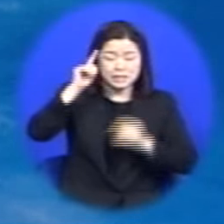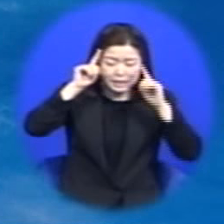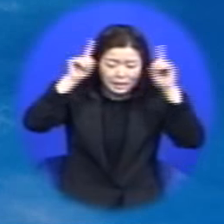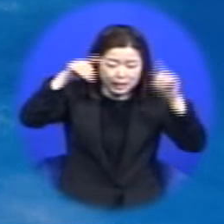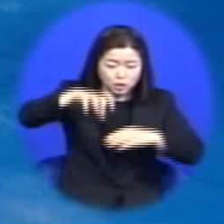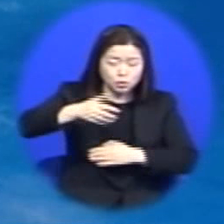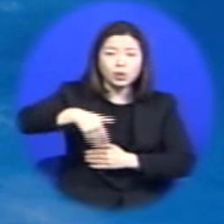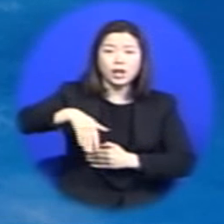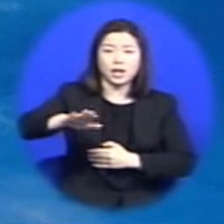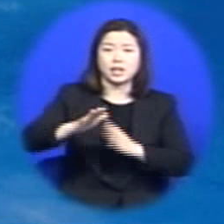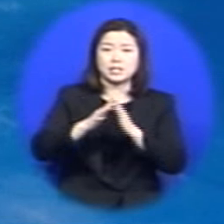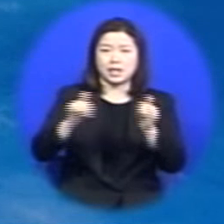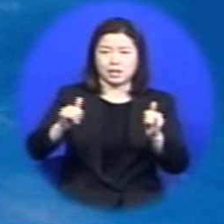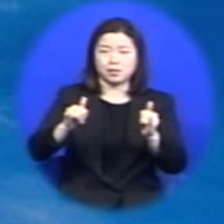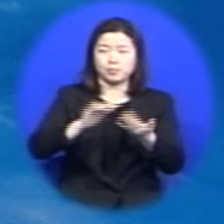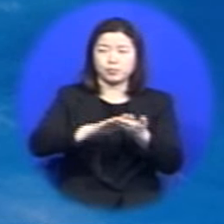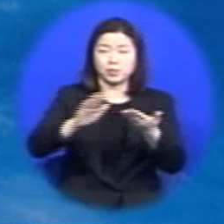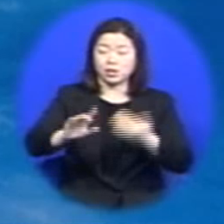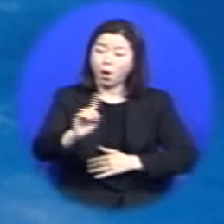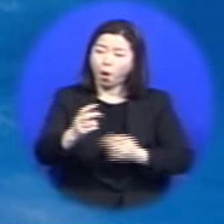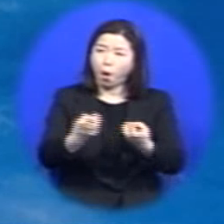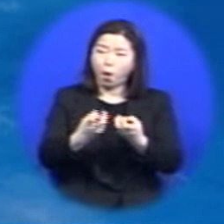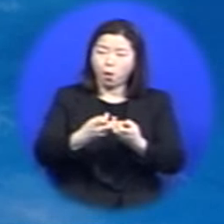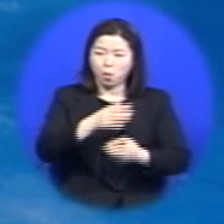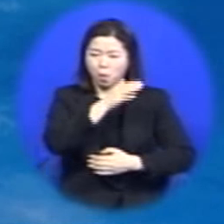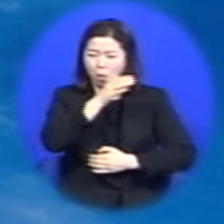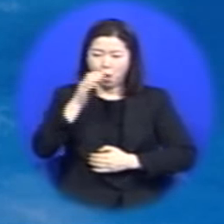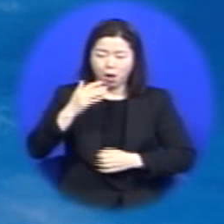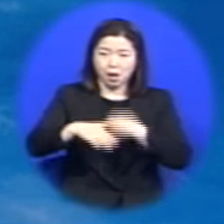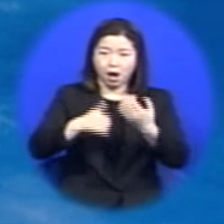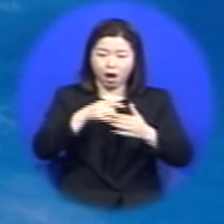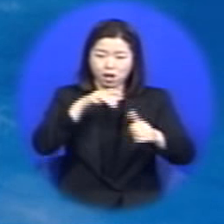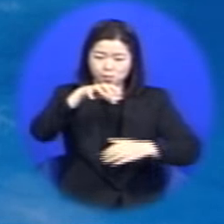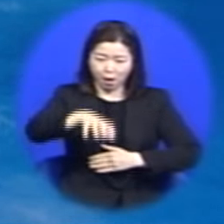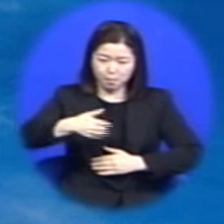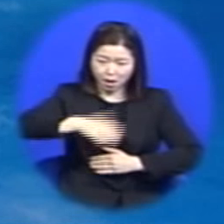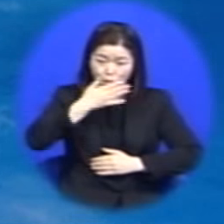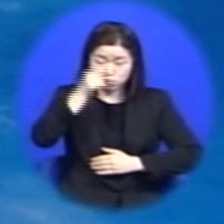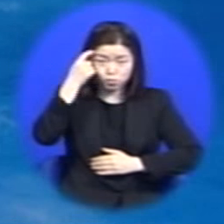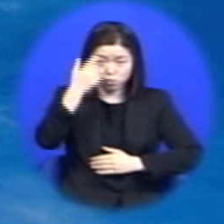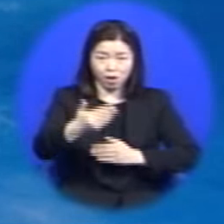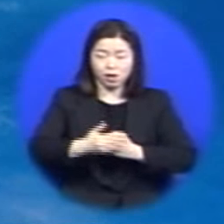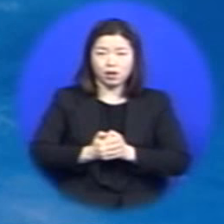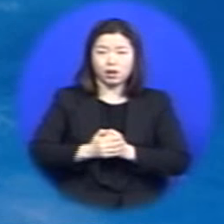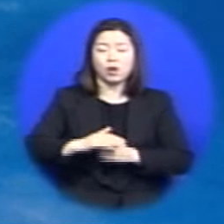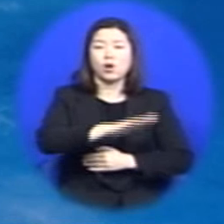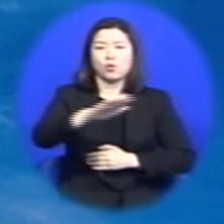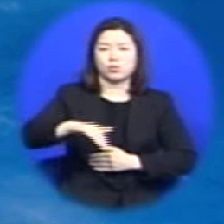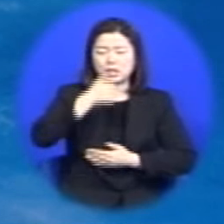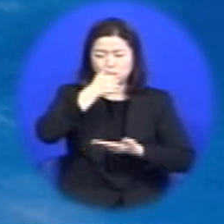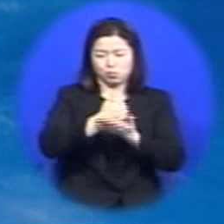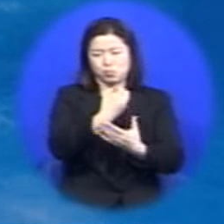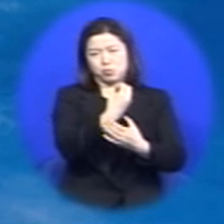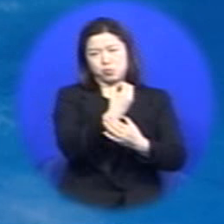수밖에 없는 자입니다. 어떻게 감히 하나님 앞에 나아갑니까? 우리는 죄